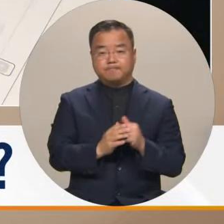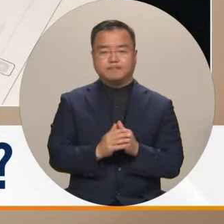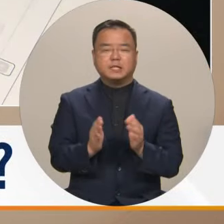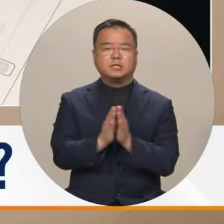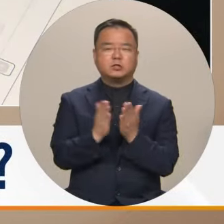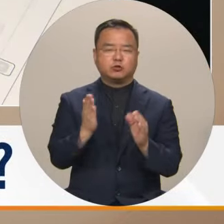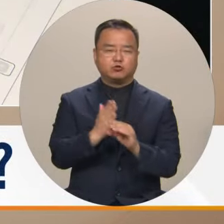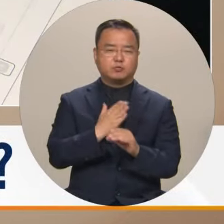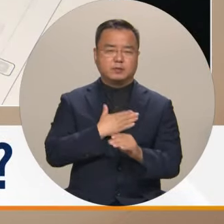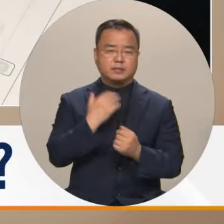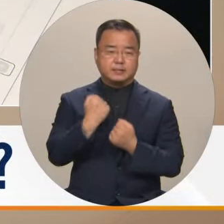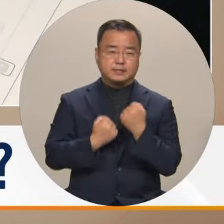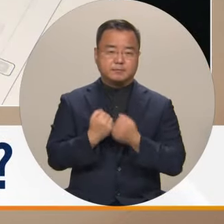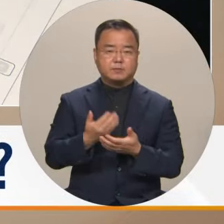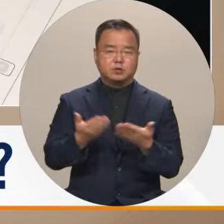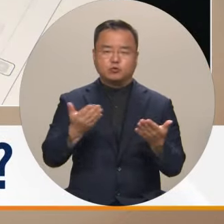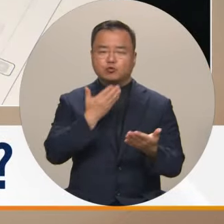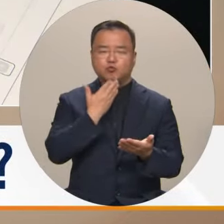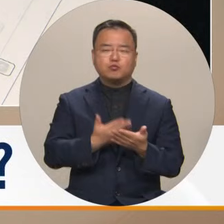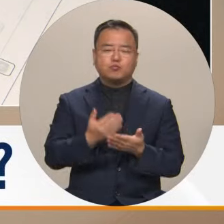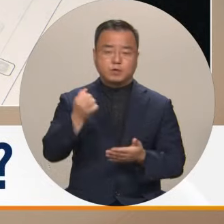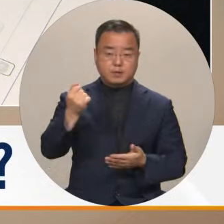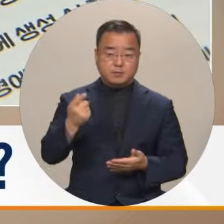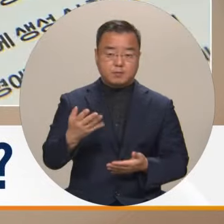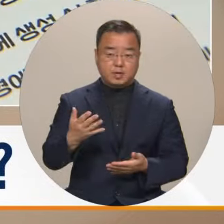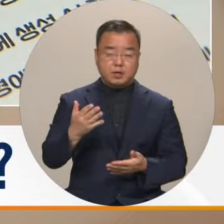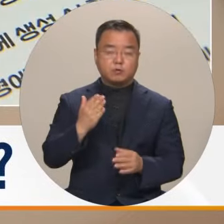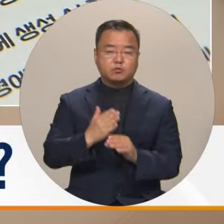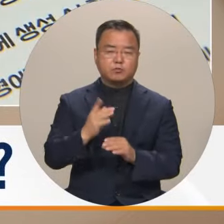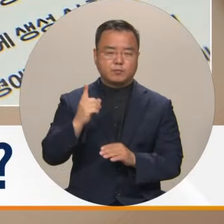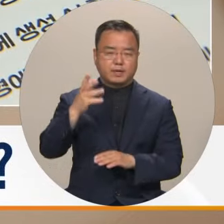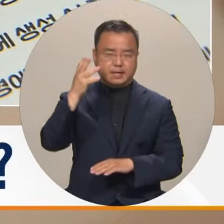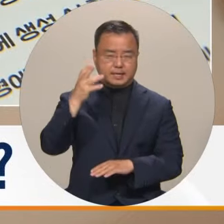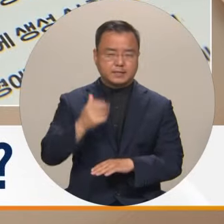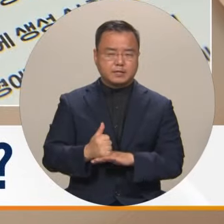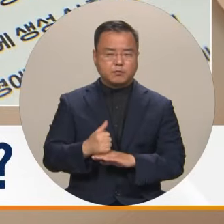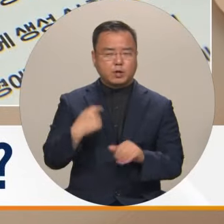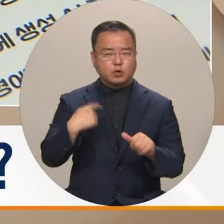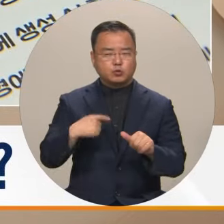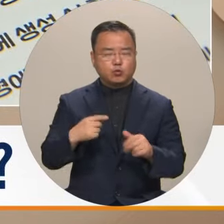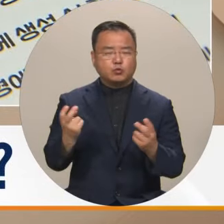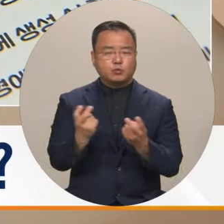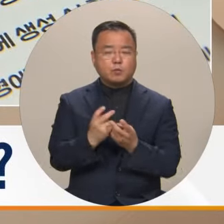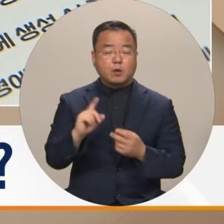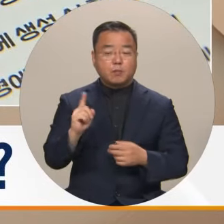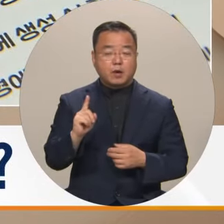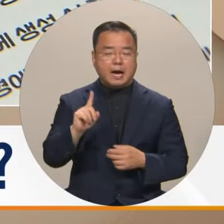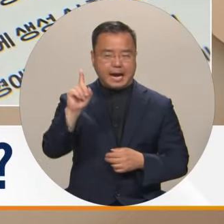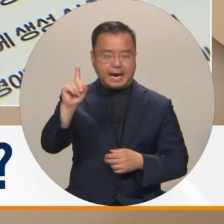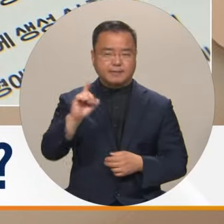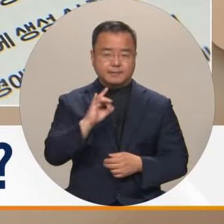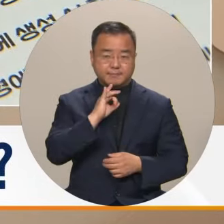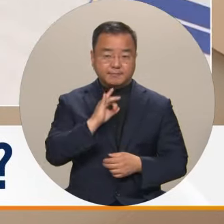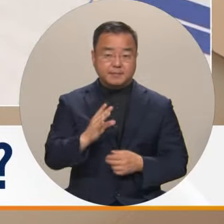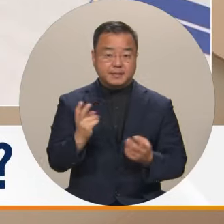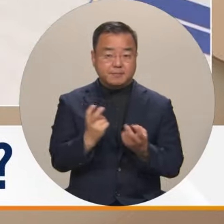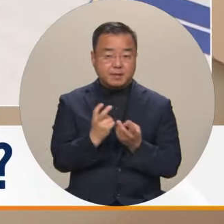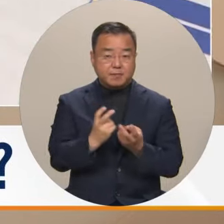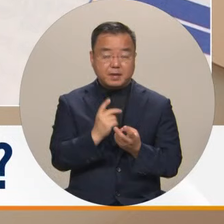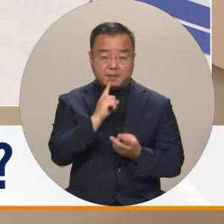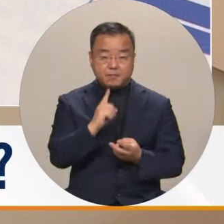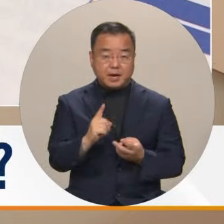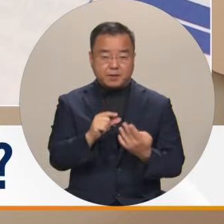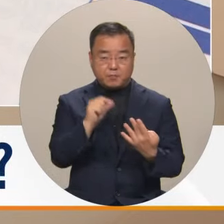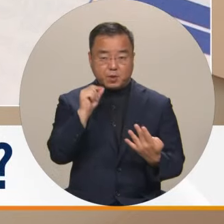얘기하고 싶은 것의 핵심들이 몇 가지가 있는데 하나는 어 최고의 교수법이 할 때 어떤 하나의 특정의 교수법이 아니다 그러한